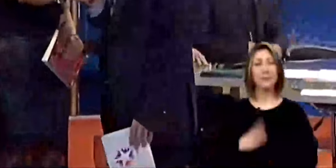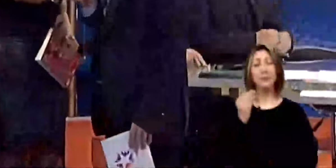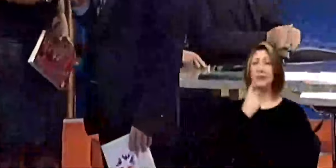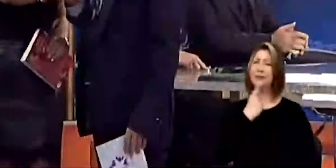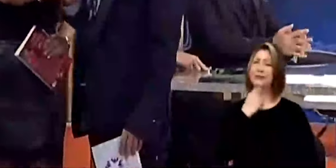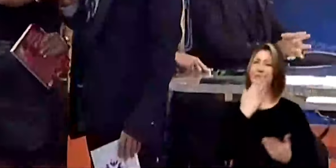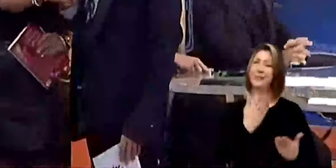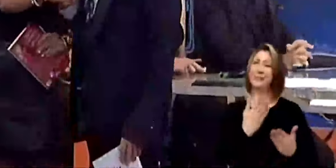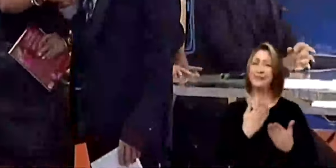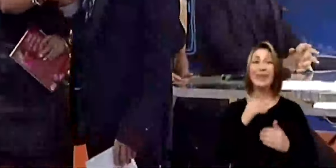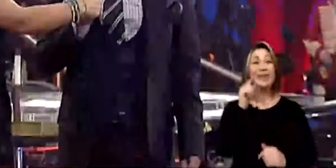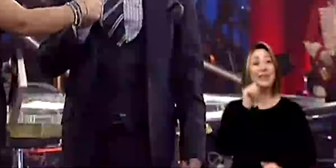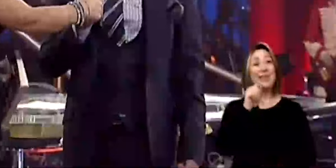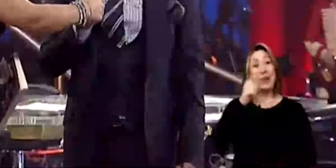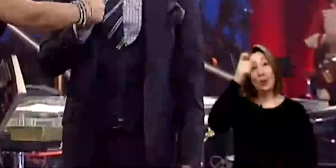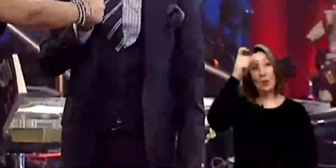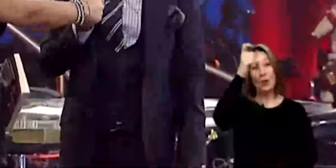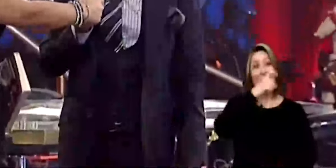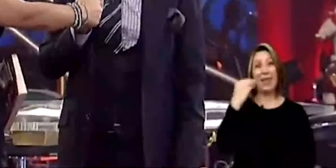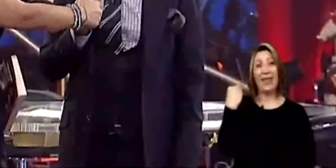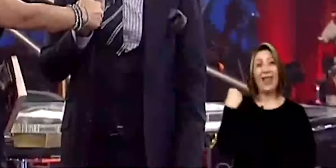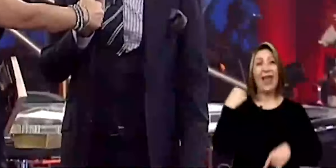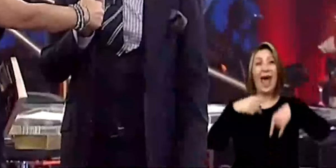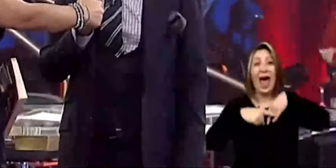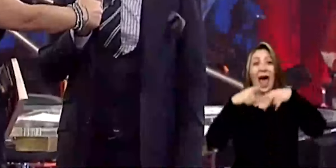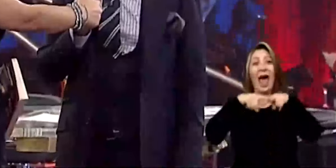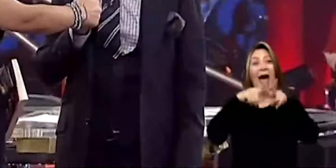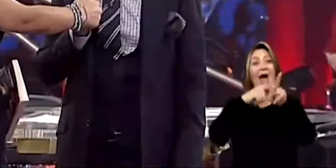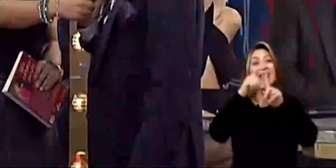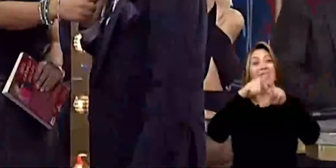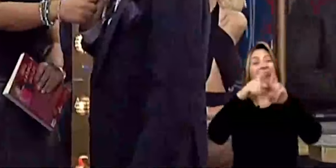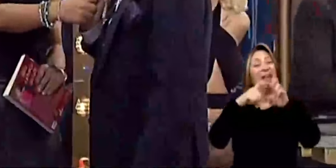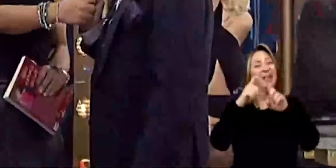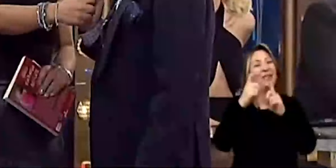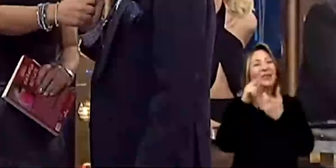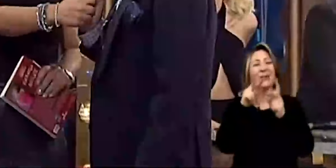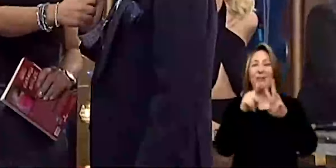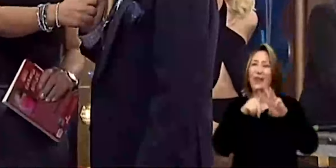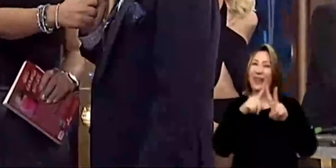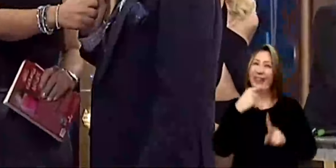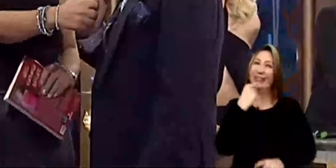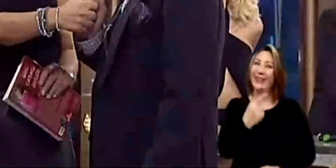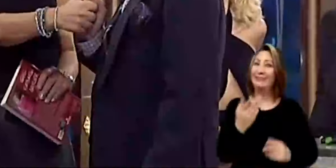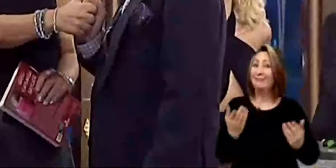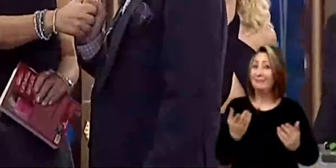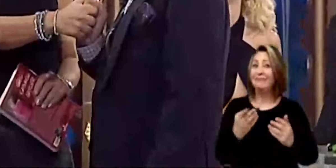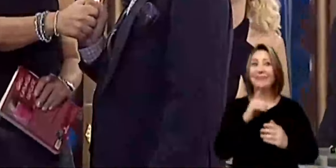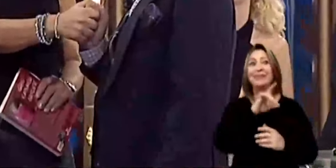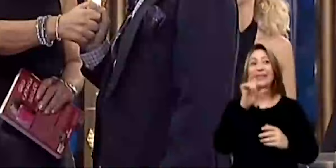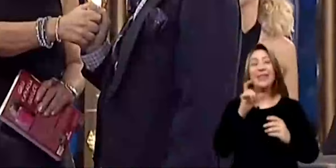Çok hoşsunuz. Size Türkiye'nin yeni Haydar Dümeni diyorlar. Niçin diyorlar efendim? Şöyle